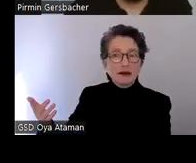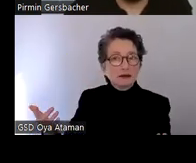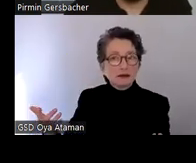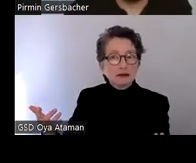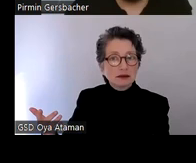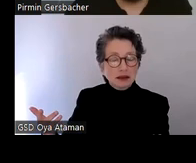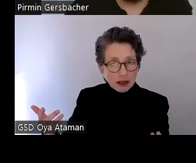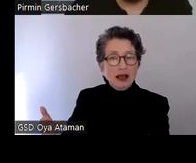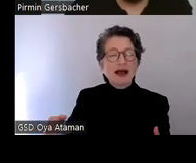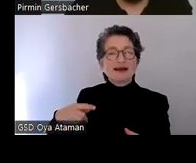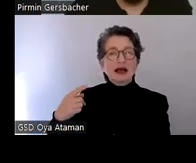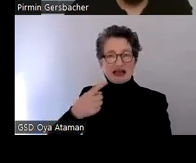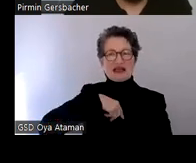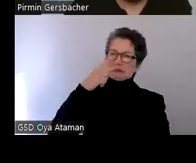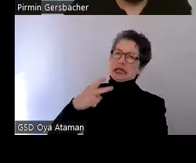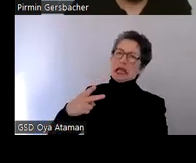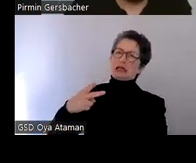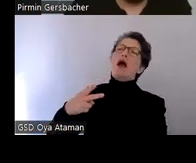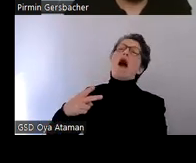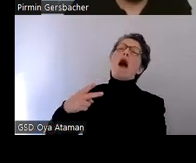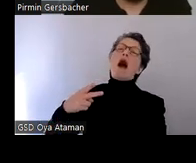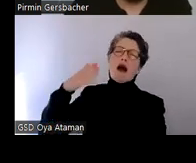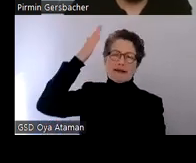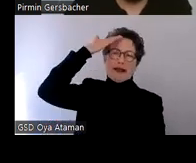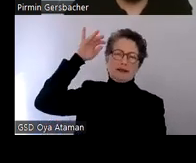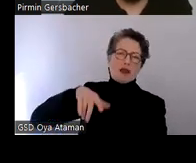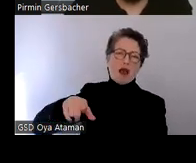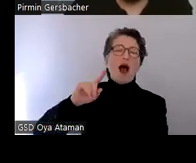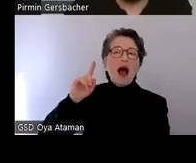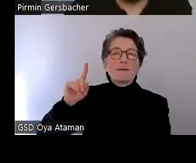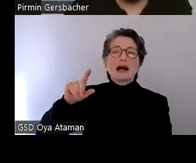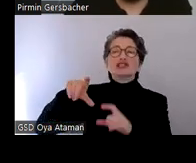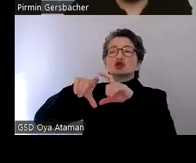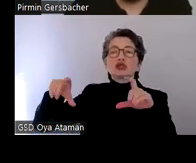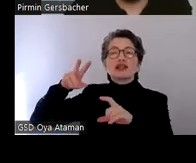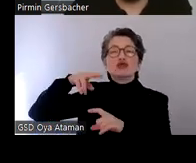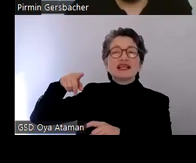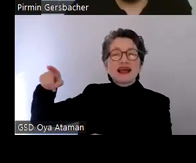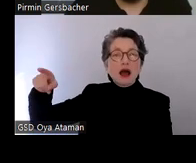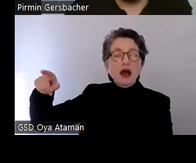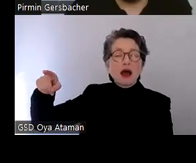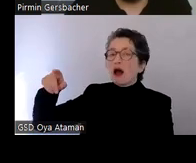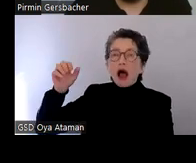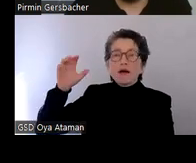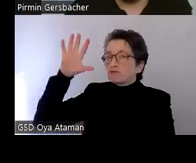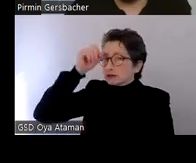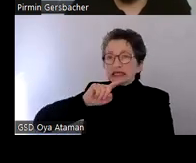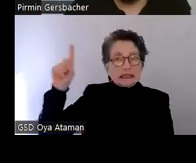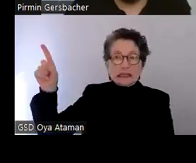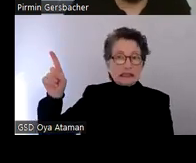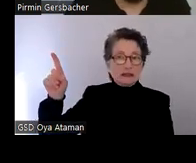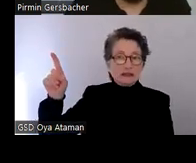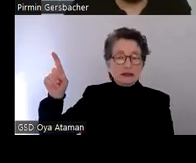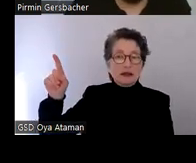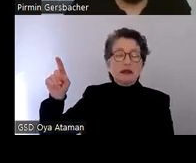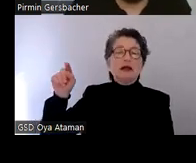nicht vorgelesen wird, vorgelesen wird, wofür das Eingabefeld da ist. Also das heißt, wenn man dann beim Eingabefeld ist, muss man vielleicht